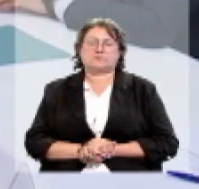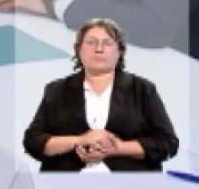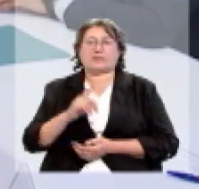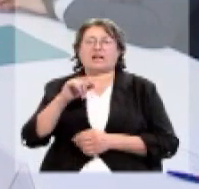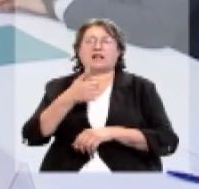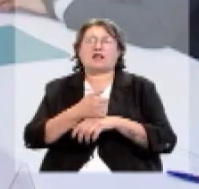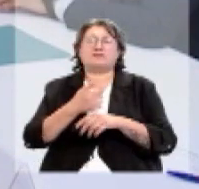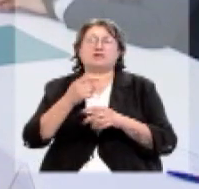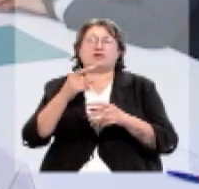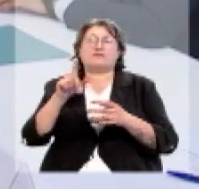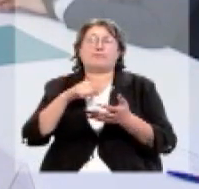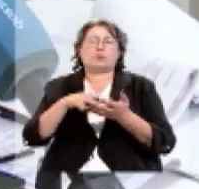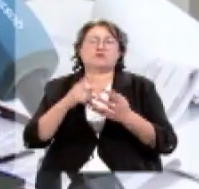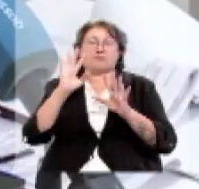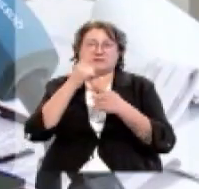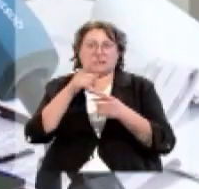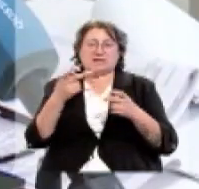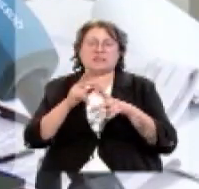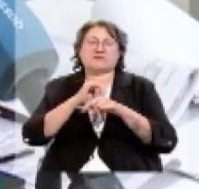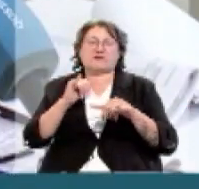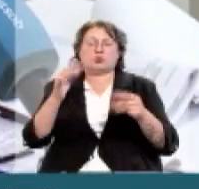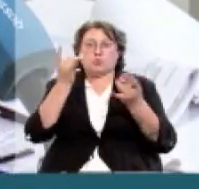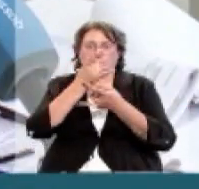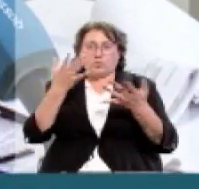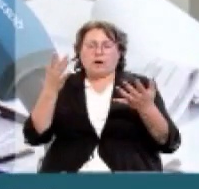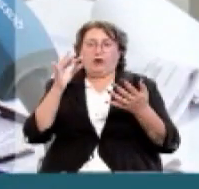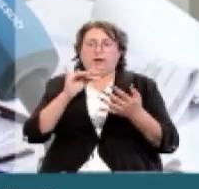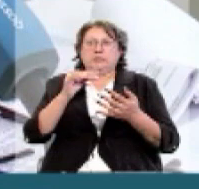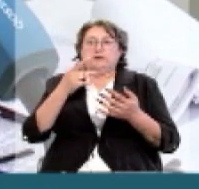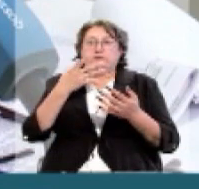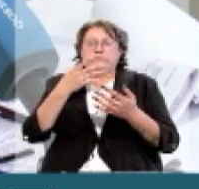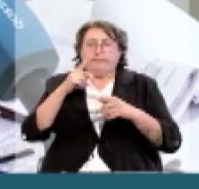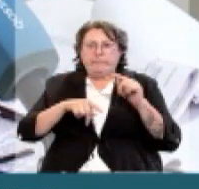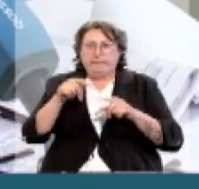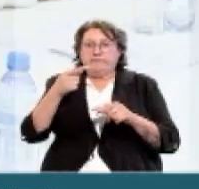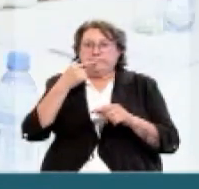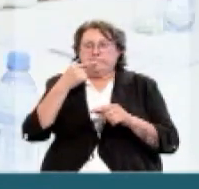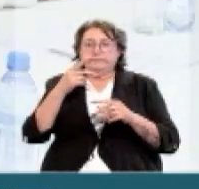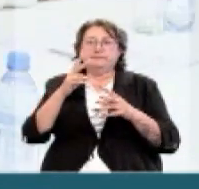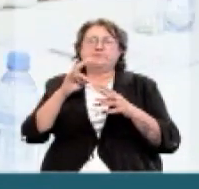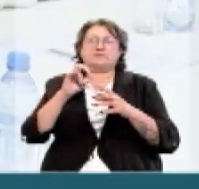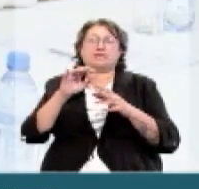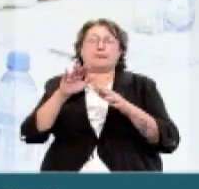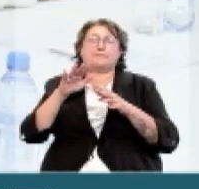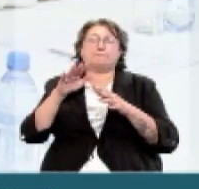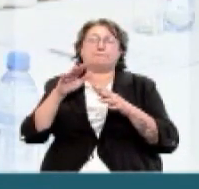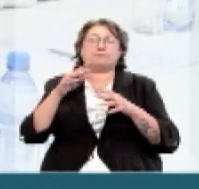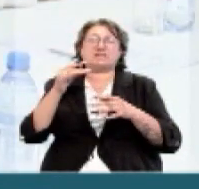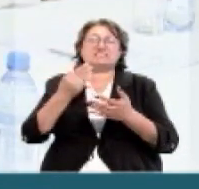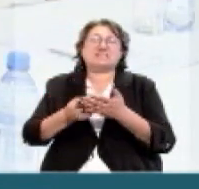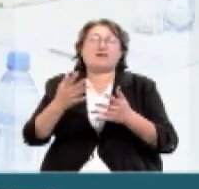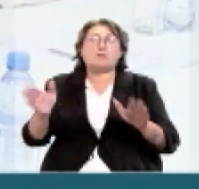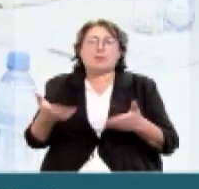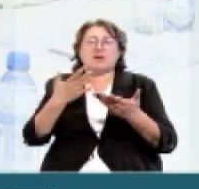Рухани құндылықтарымызды құлдыратпай, мәдениет саласын дамыту, тіл тағдырына бейжай қарамау, жолдау жүктеген басым бағыттардың бірі. Бұл ретте